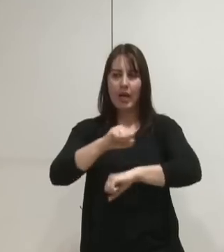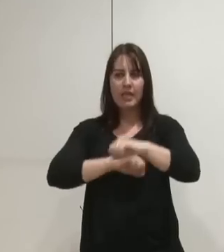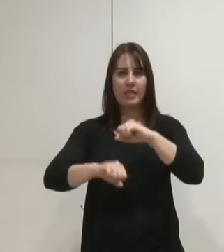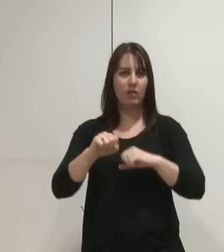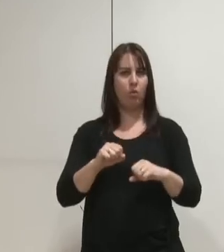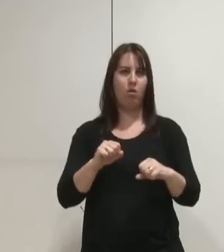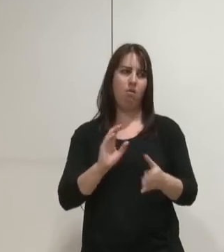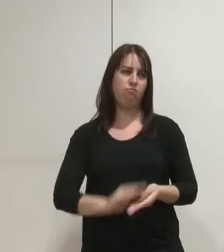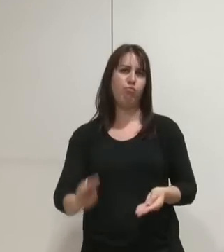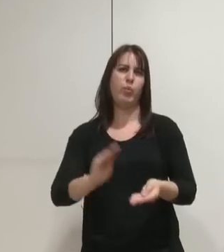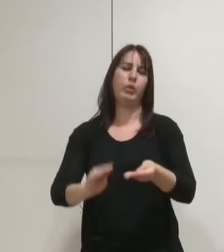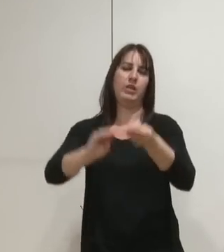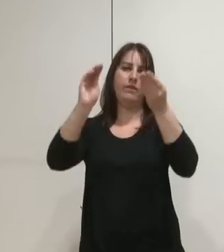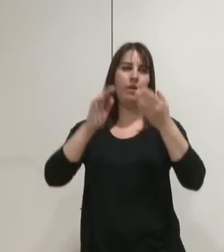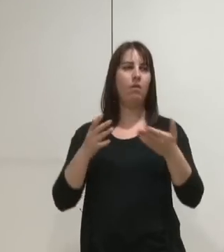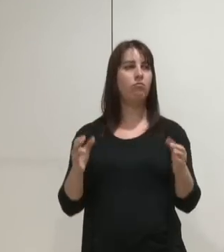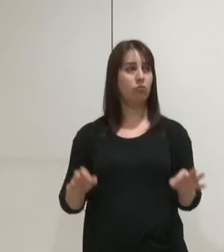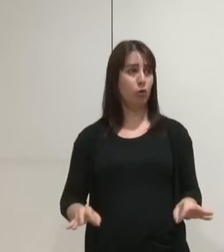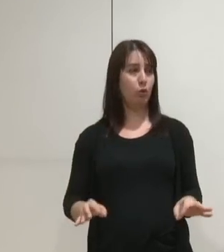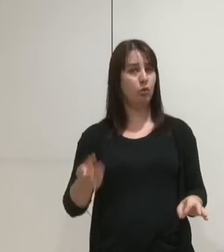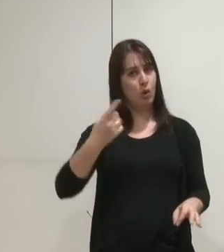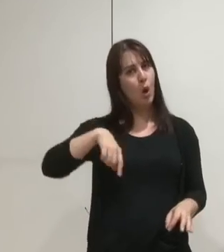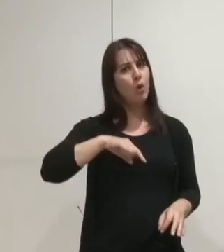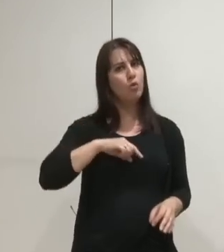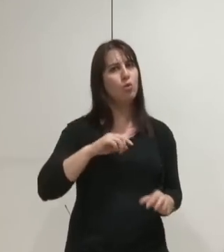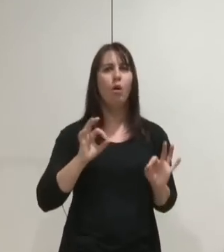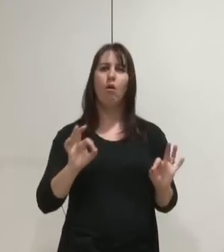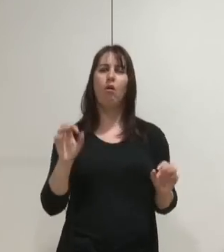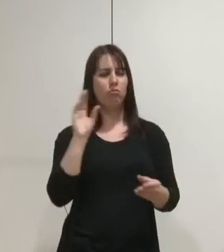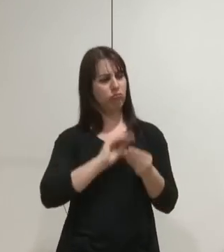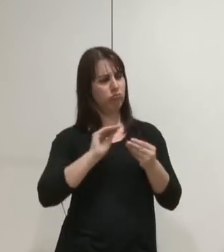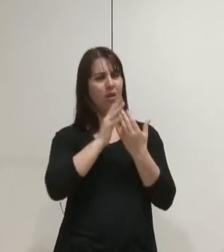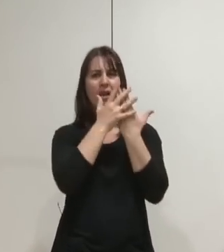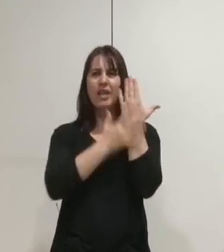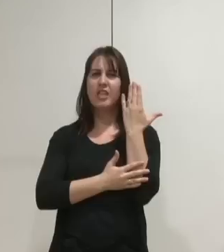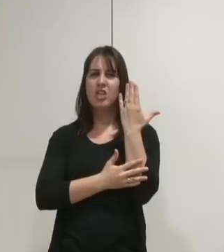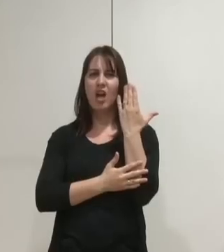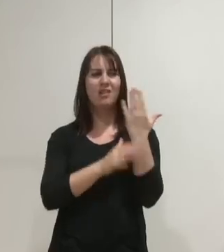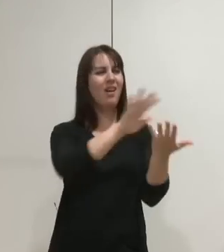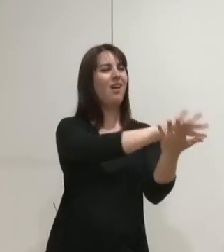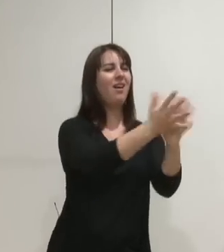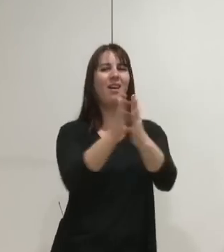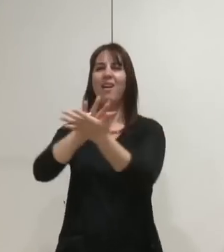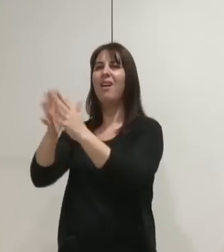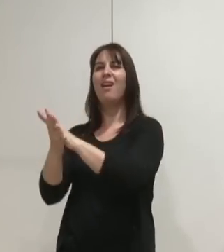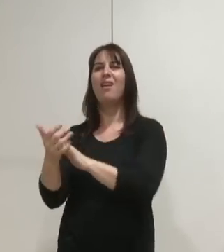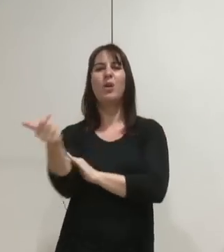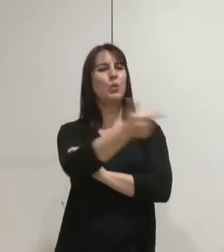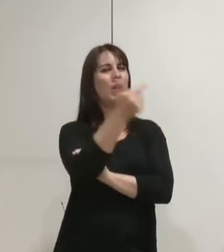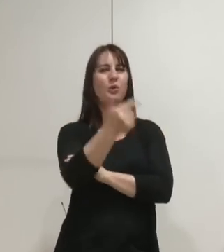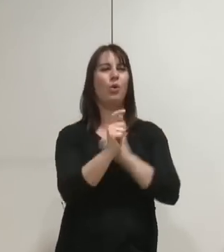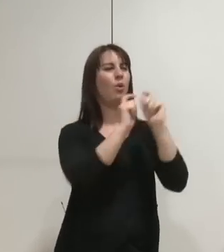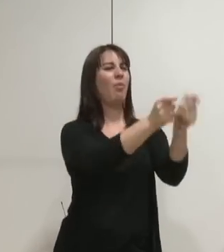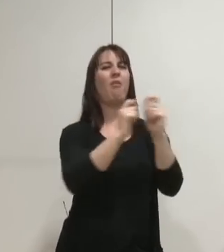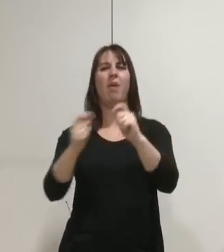poussive c'est là où on est en droit de se poser quelques questions sur le cahier des charges imposées aux deux associations qui doivent préparer et